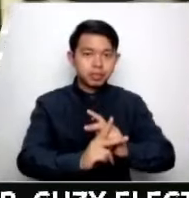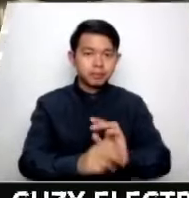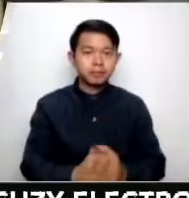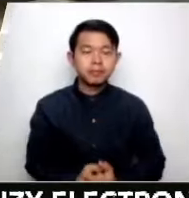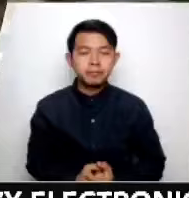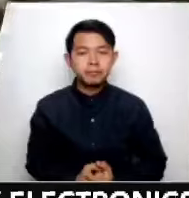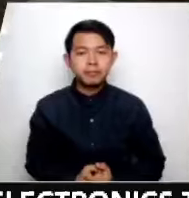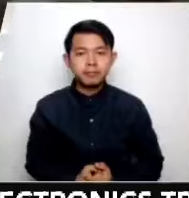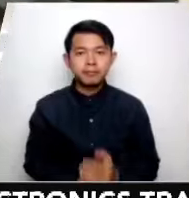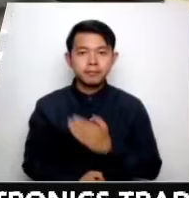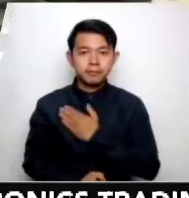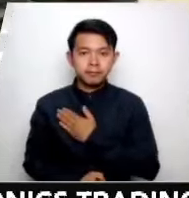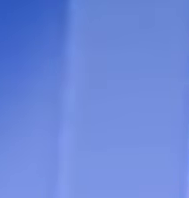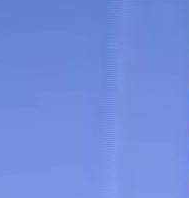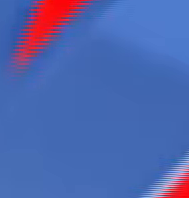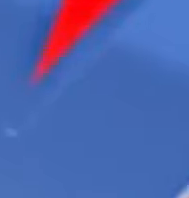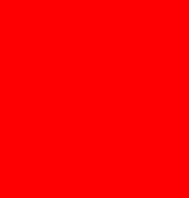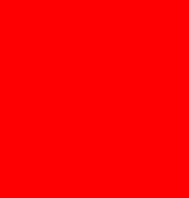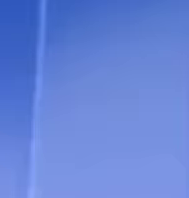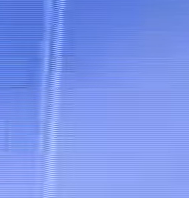GMA integrated